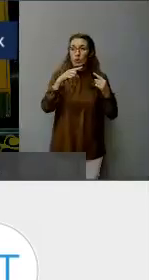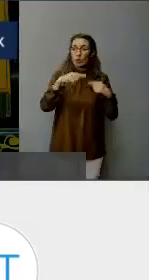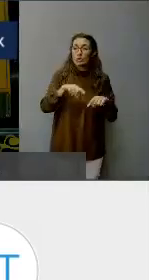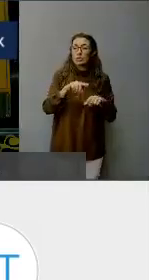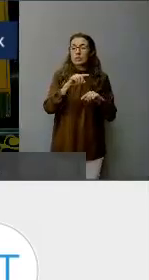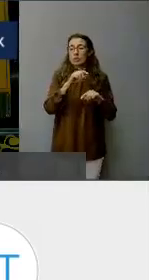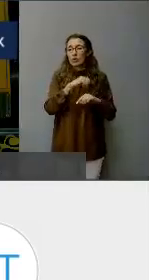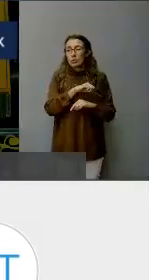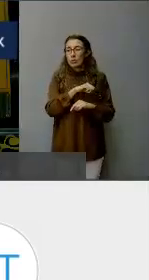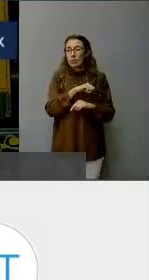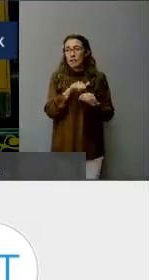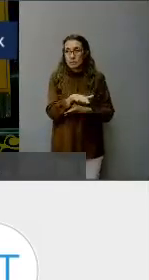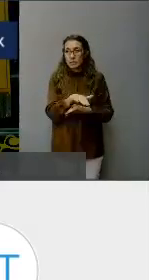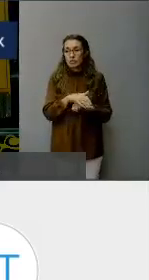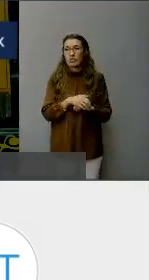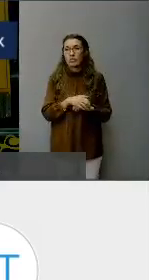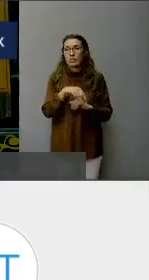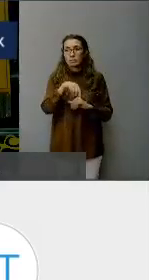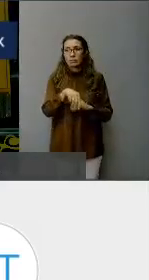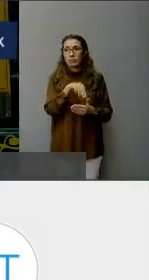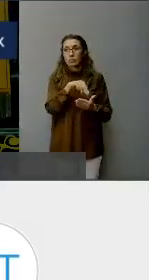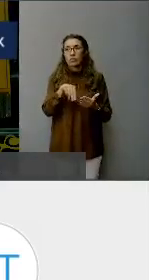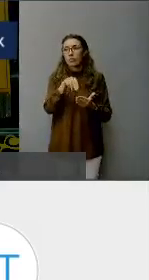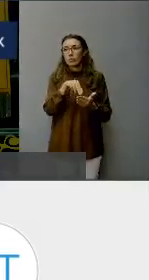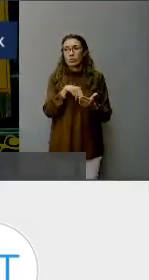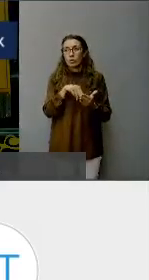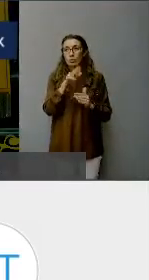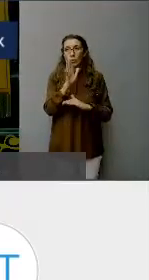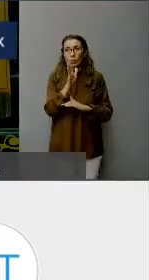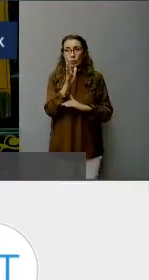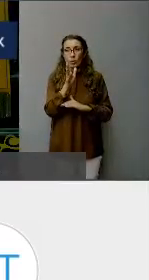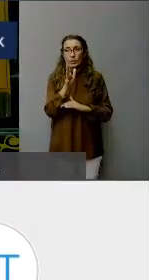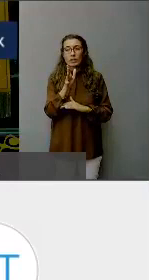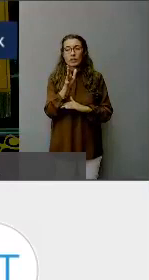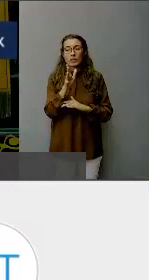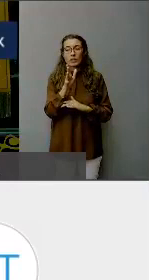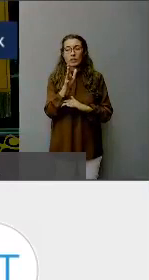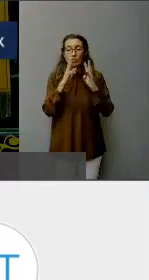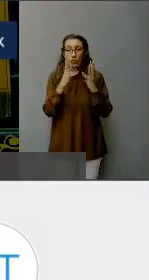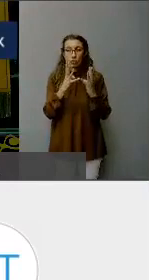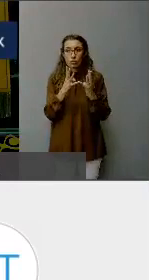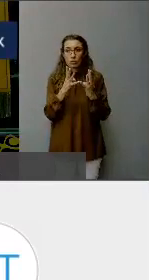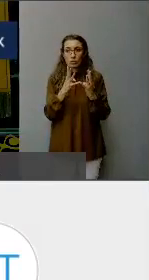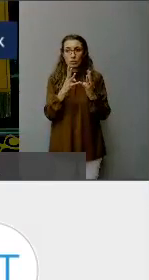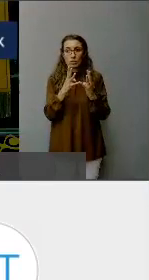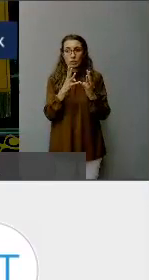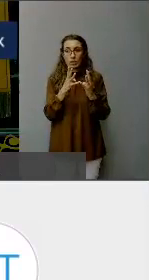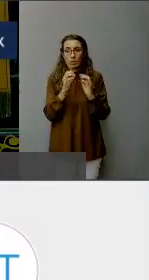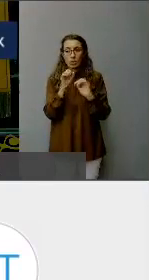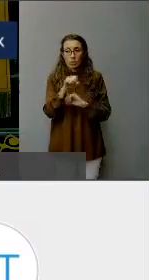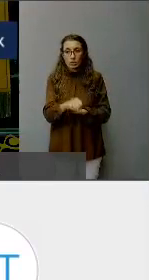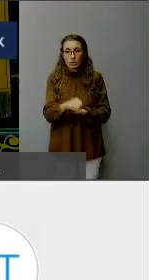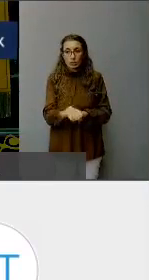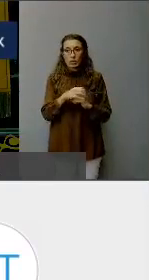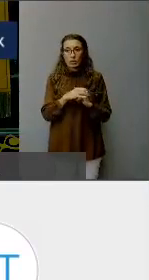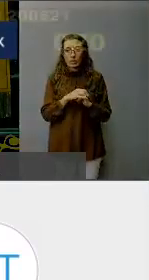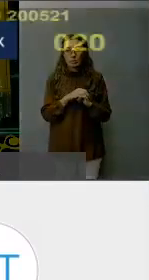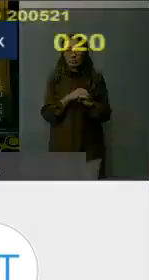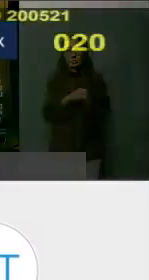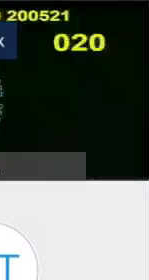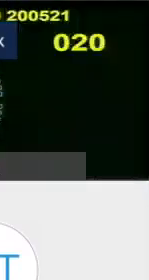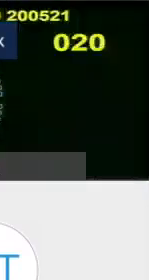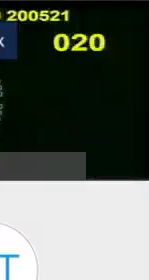numero 14 pongo ora in votazione il numero 15 parere della giunta è contrario si